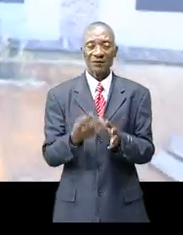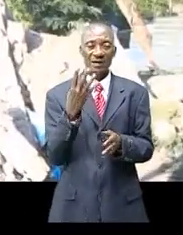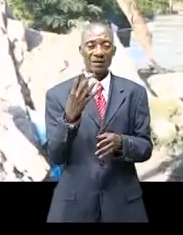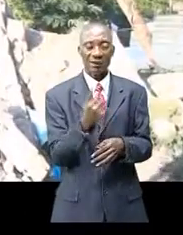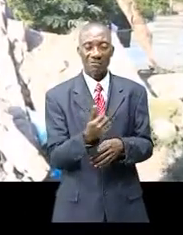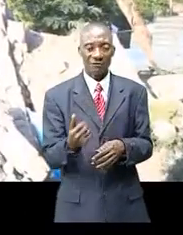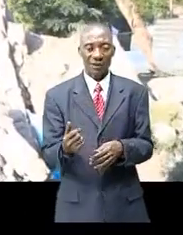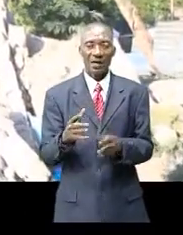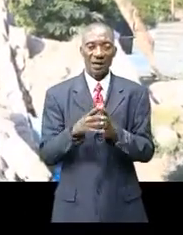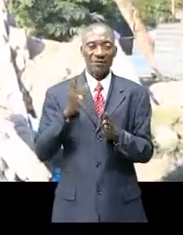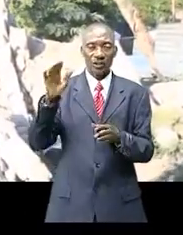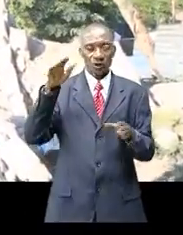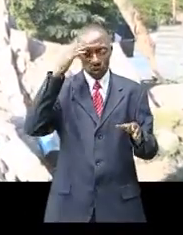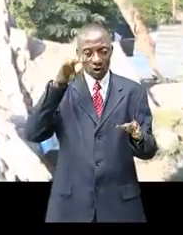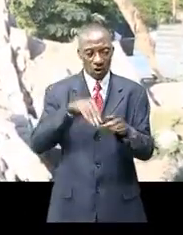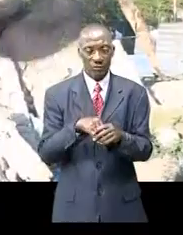emporté.